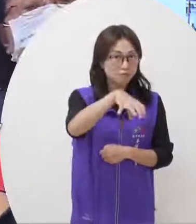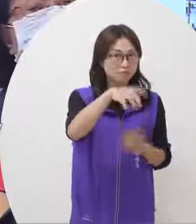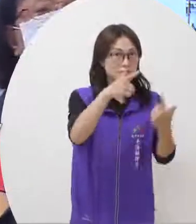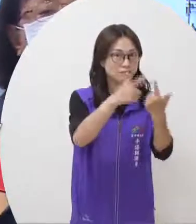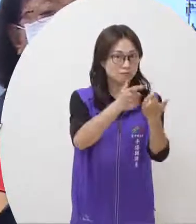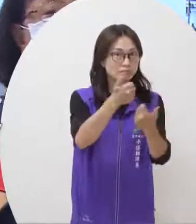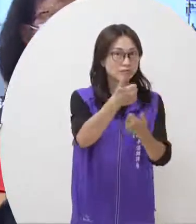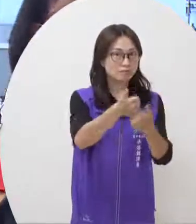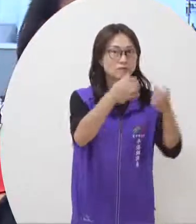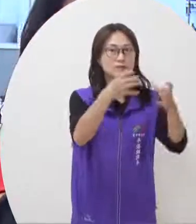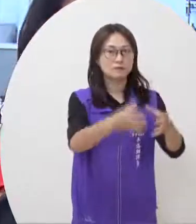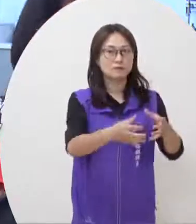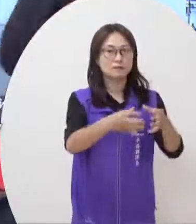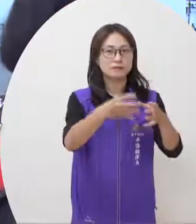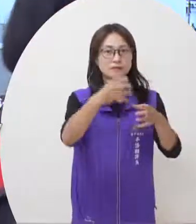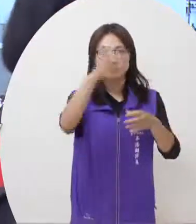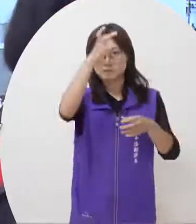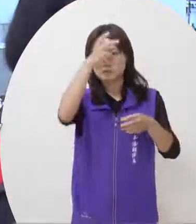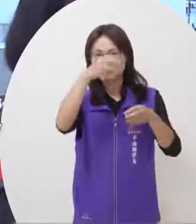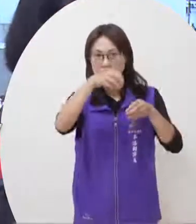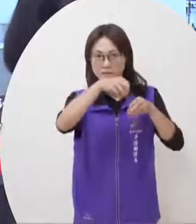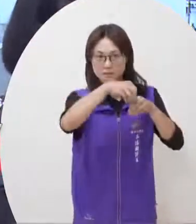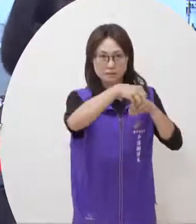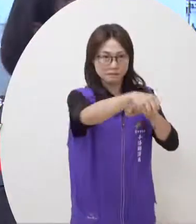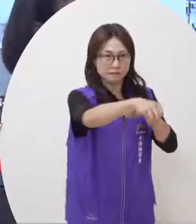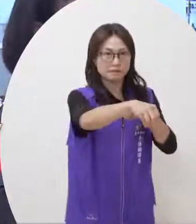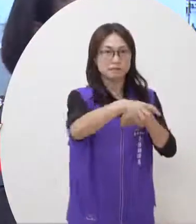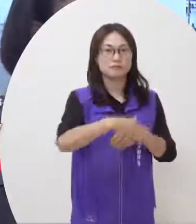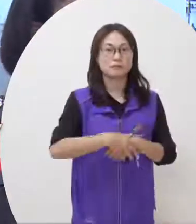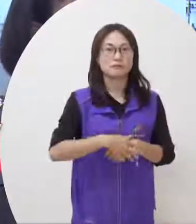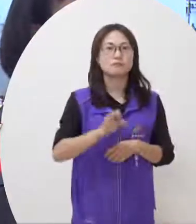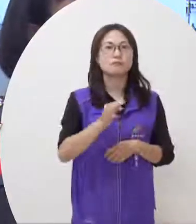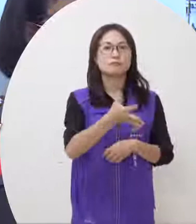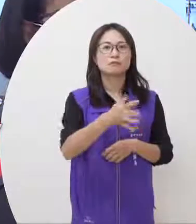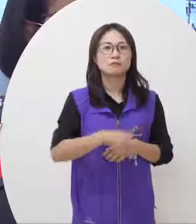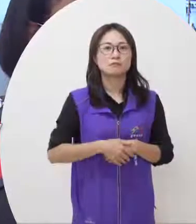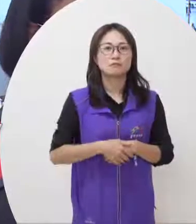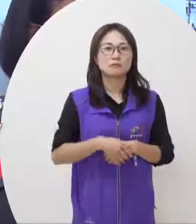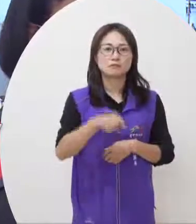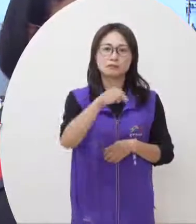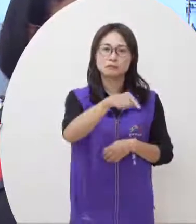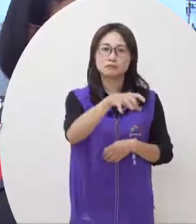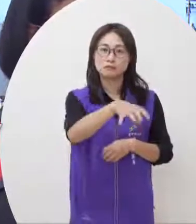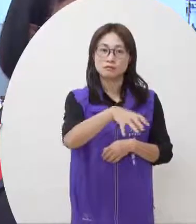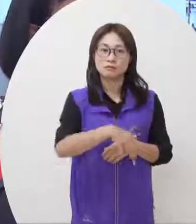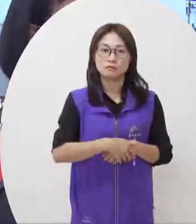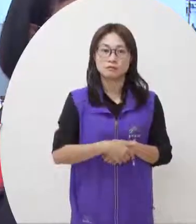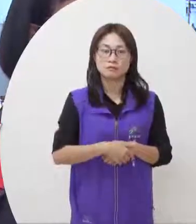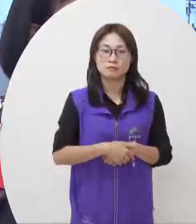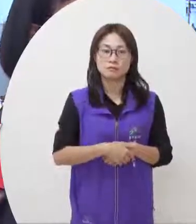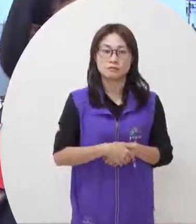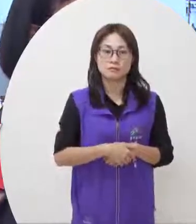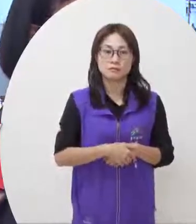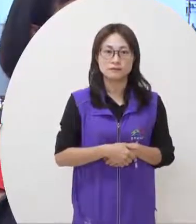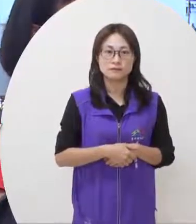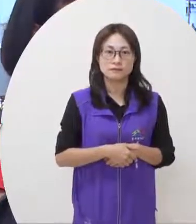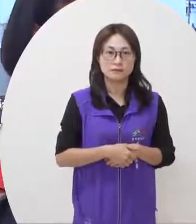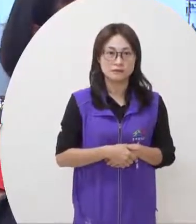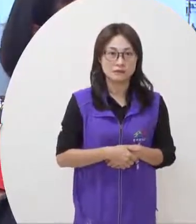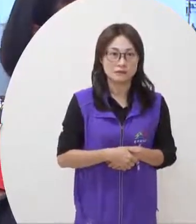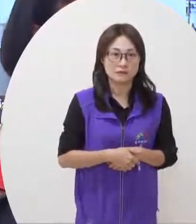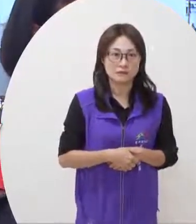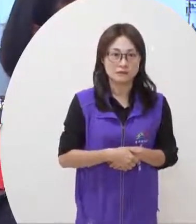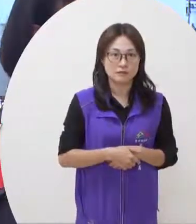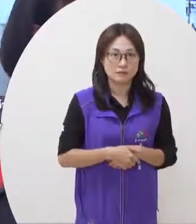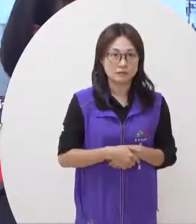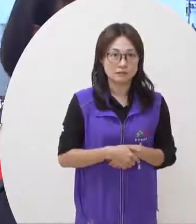设一个派出所。因为这个所在会展中心立面图后边叫做交准站，那完